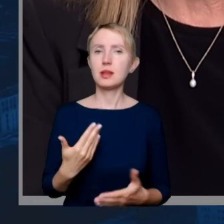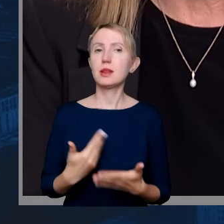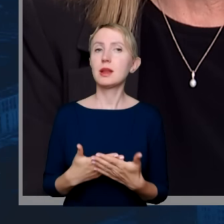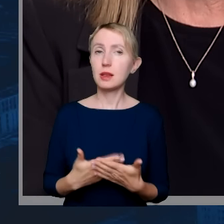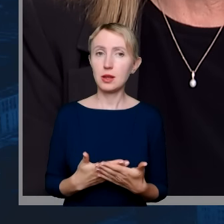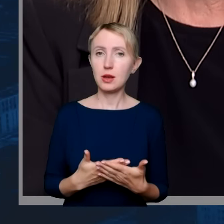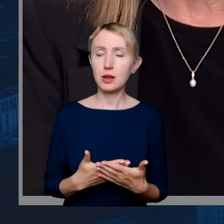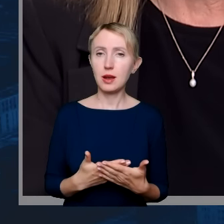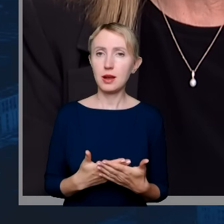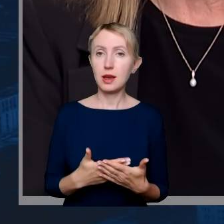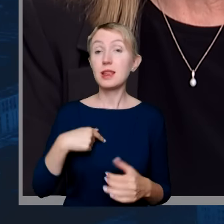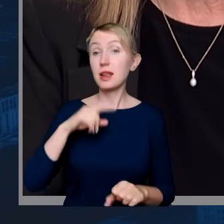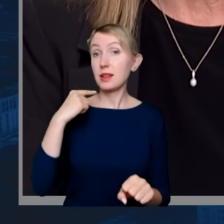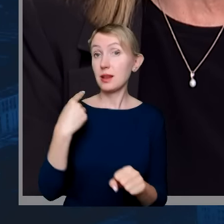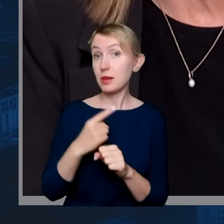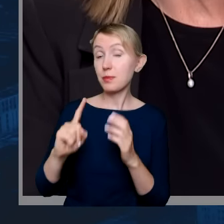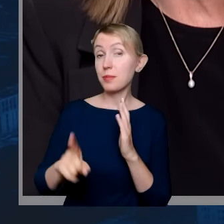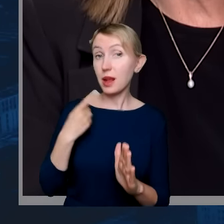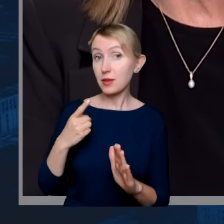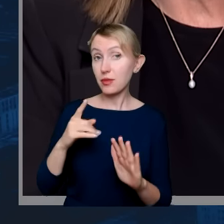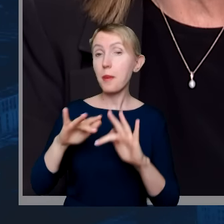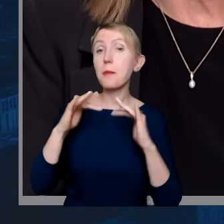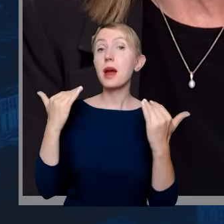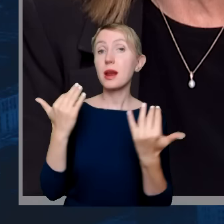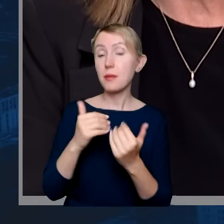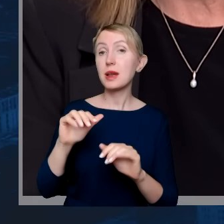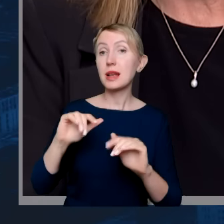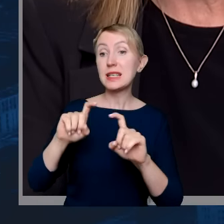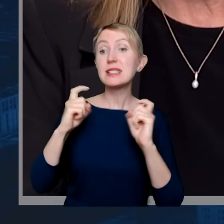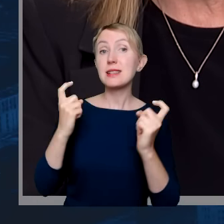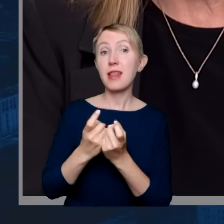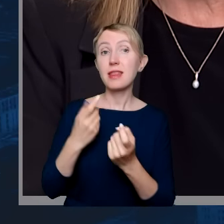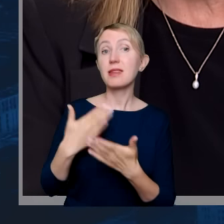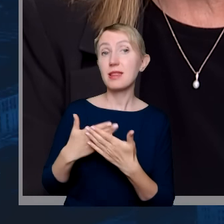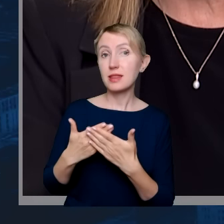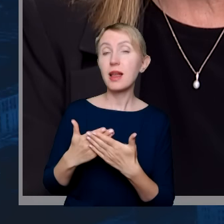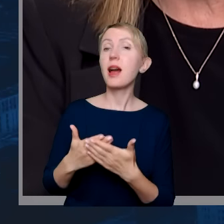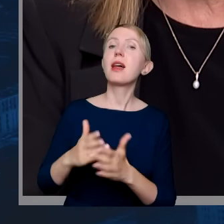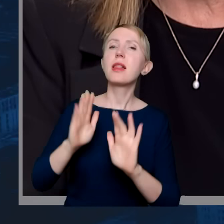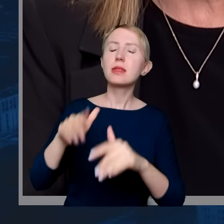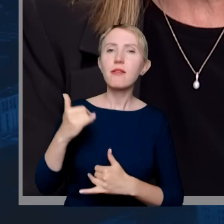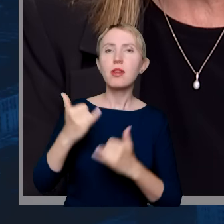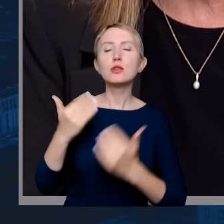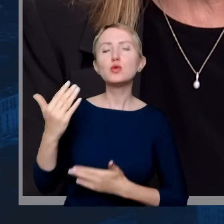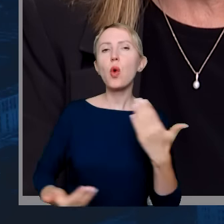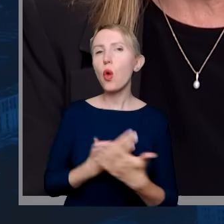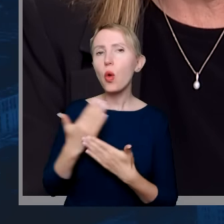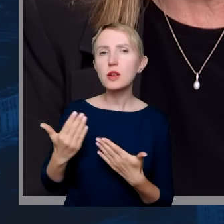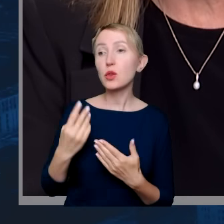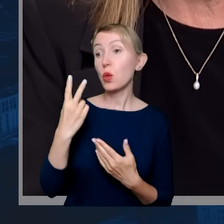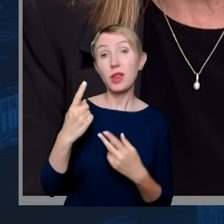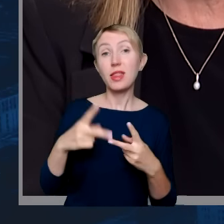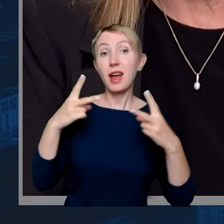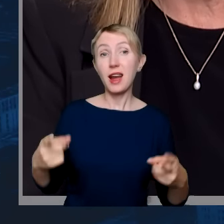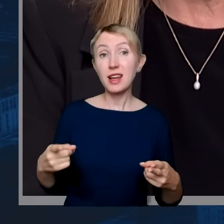sobie postanowiłem być pierwszy raz w parlamencie, w Senacie po to, że nawet gdyby się okazało, że będzie to jedna kadencja, że będę mógł